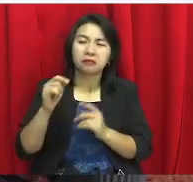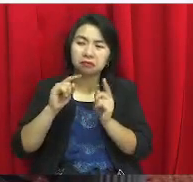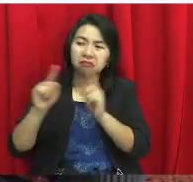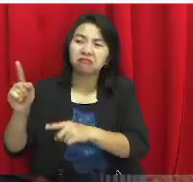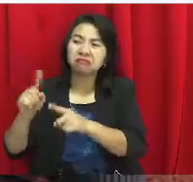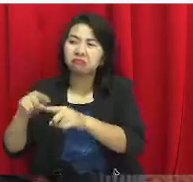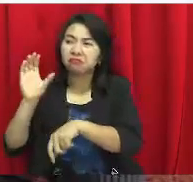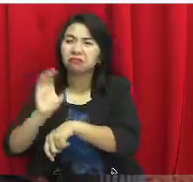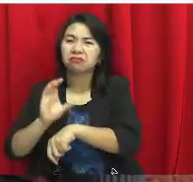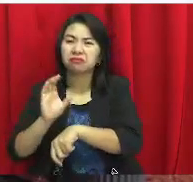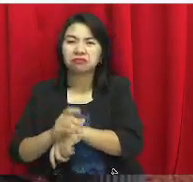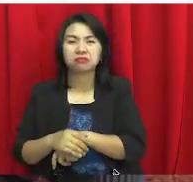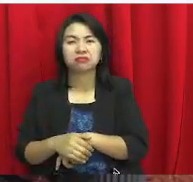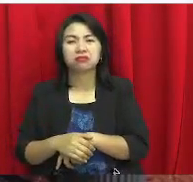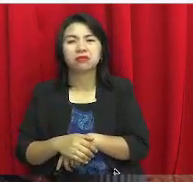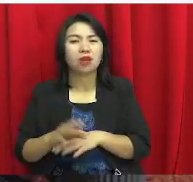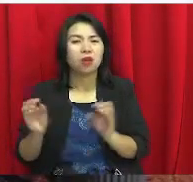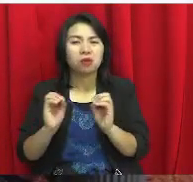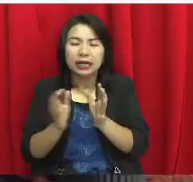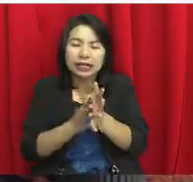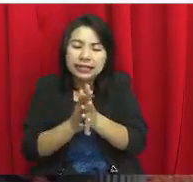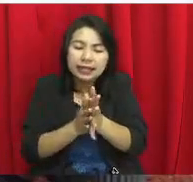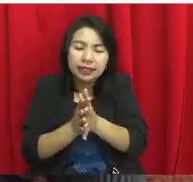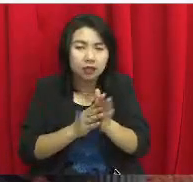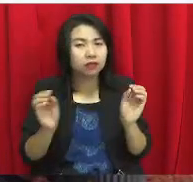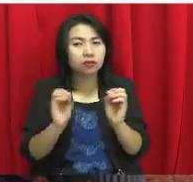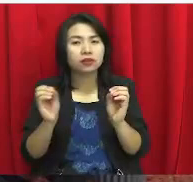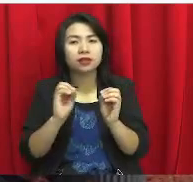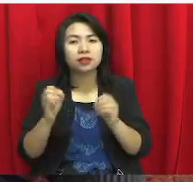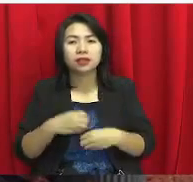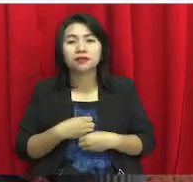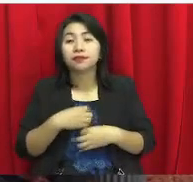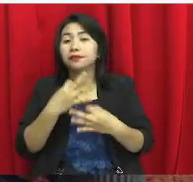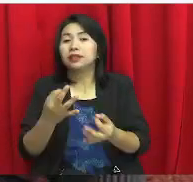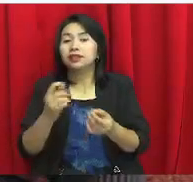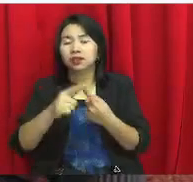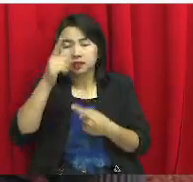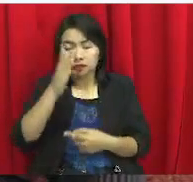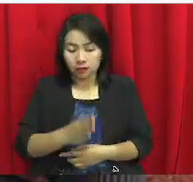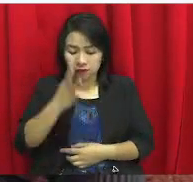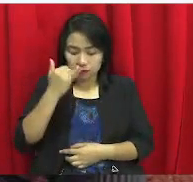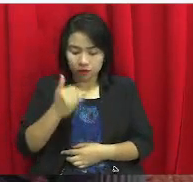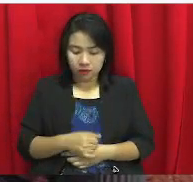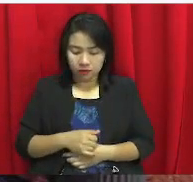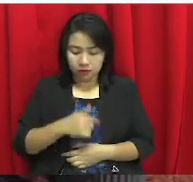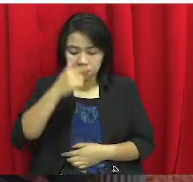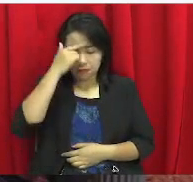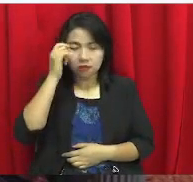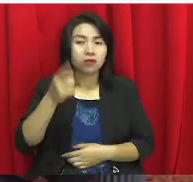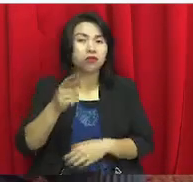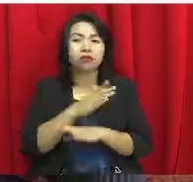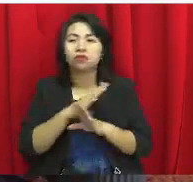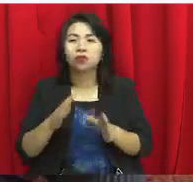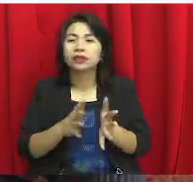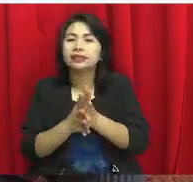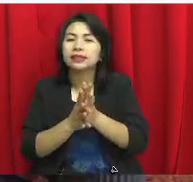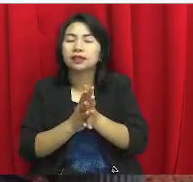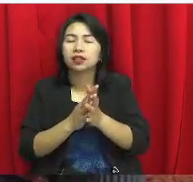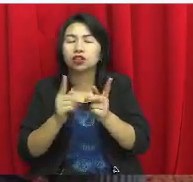lang. Wala nang excitement, wala nang pagkatakot sa Diyos. Bakit? Hindi ka excited na mag-keep ng standard.